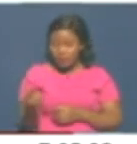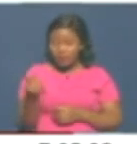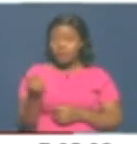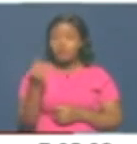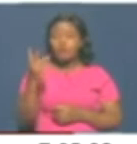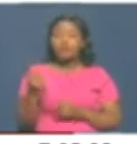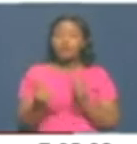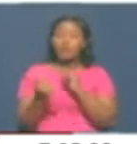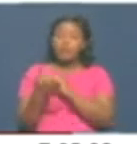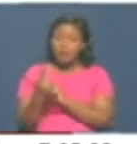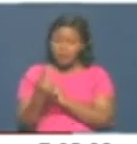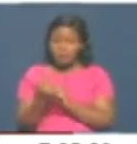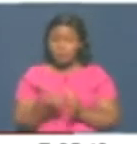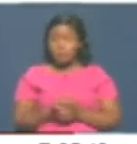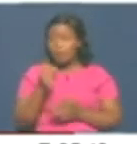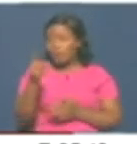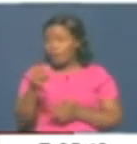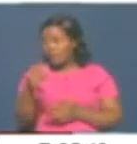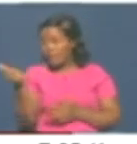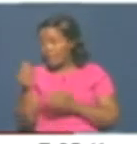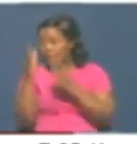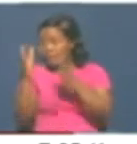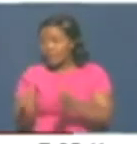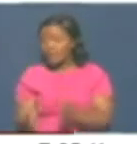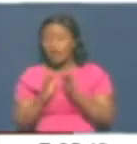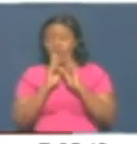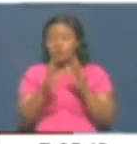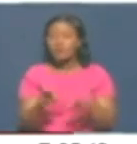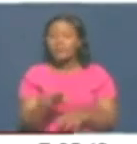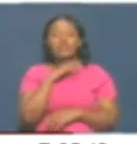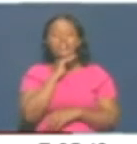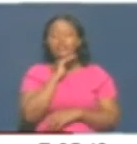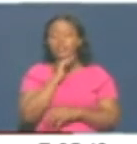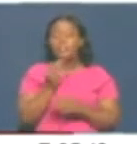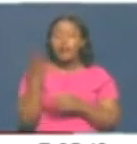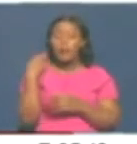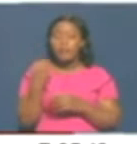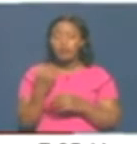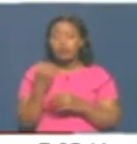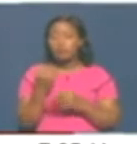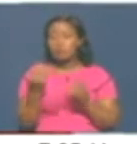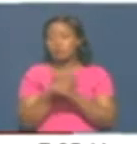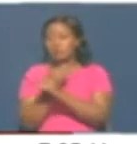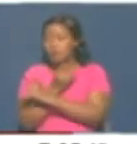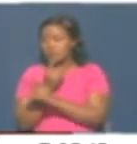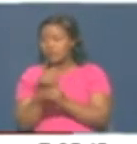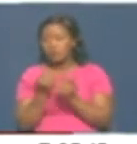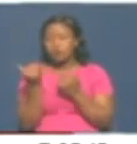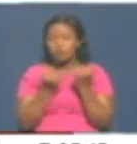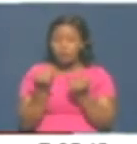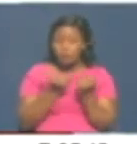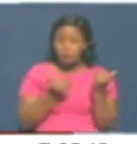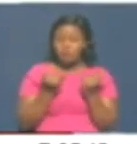24,411. Mgonjwa mmoja ameripotiwa kufariki katika muda wa siku za Jumanne na